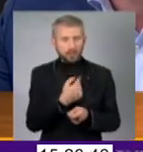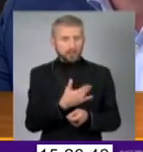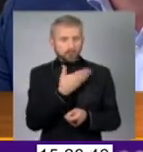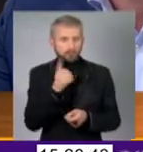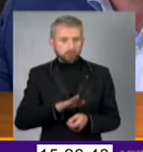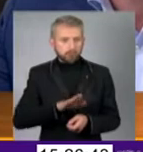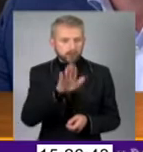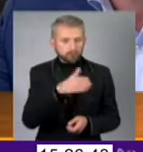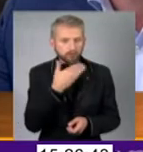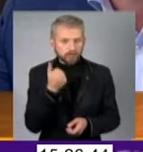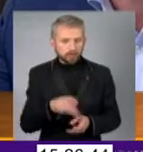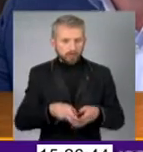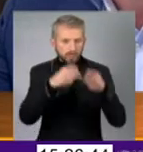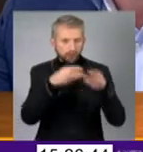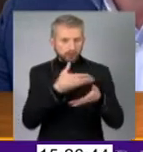мене.